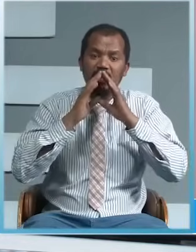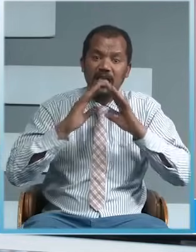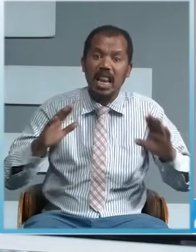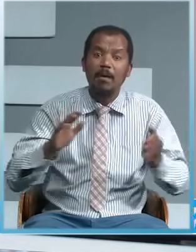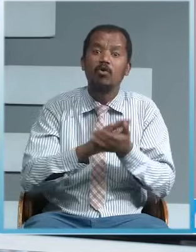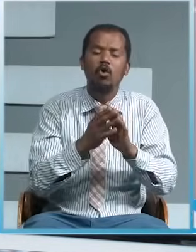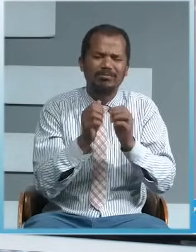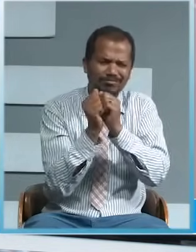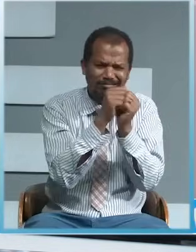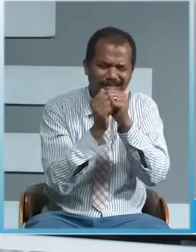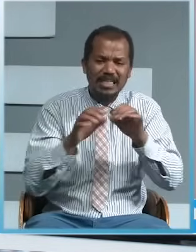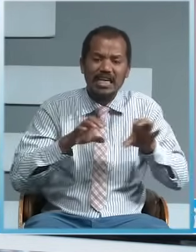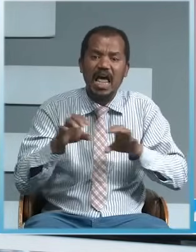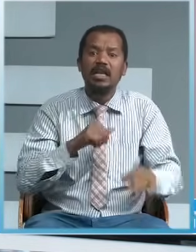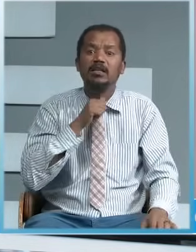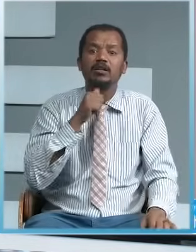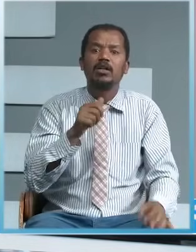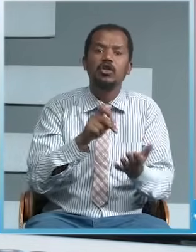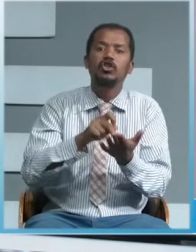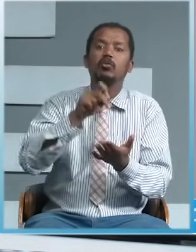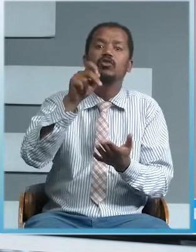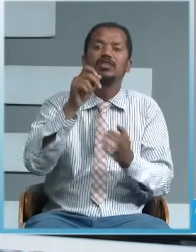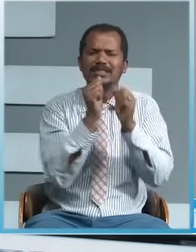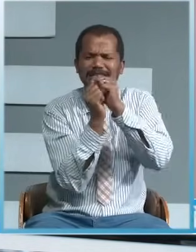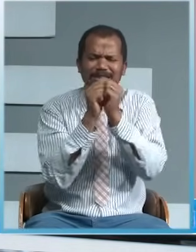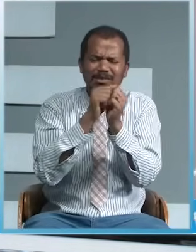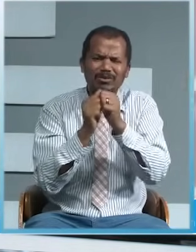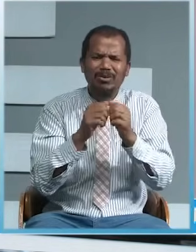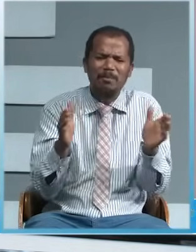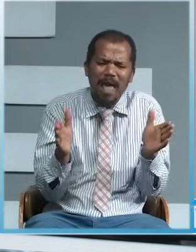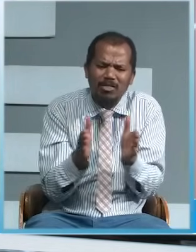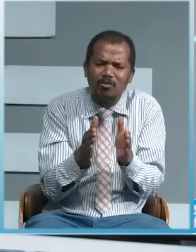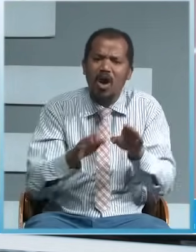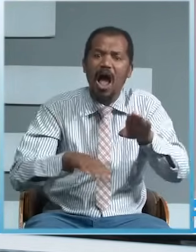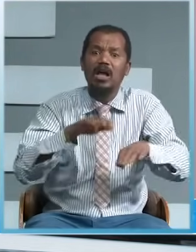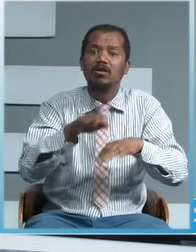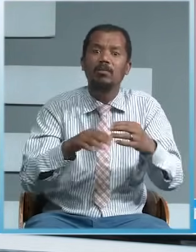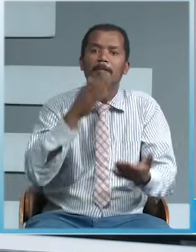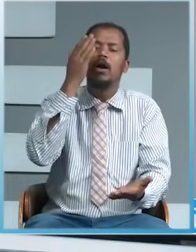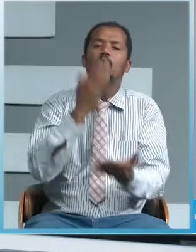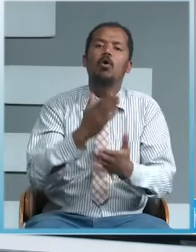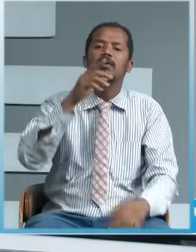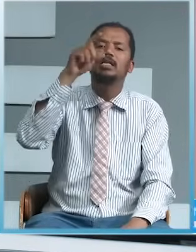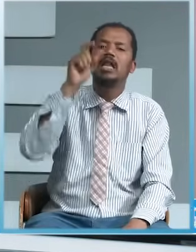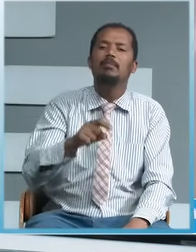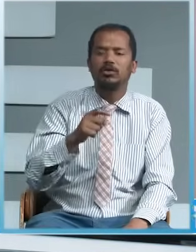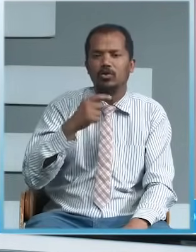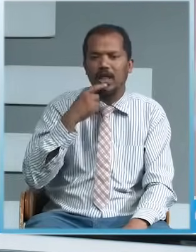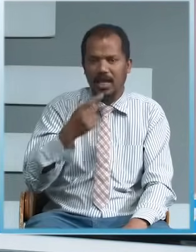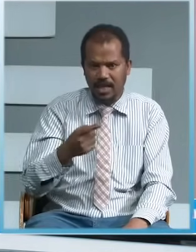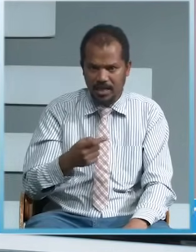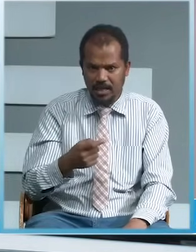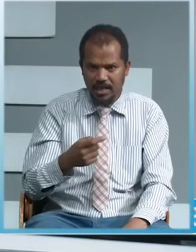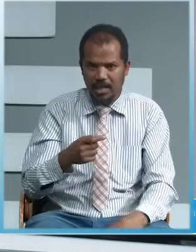ሰላማዊ የሆነ ትግል እንዳይካሄድ የዲሞክራሲያዊ ትግሉን የሚያጠቡ አካሄዶች መቆም እንዳለባቸው